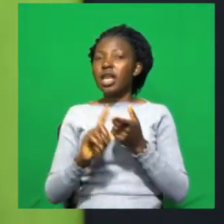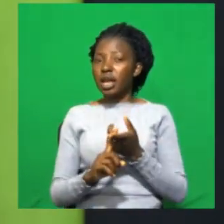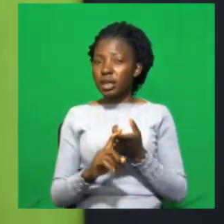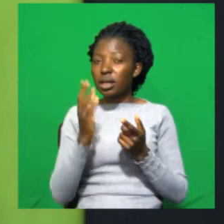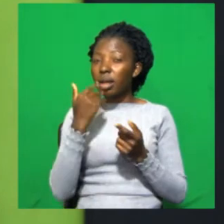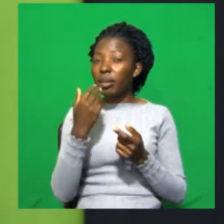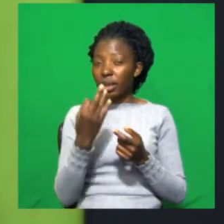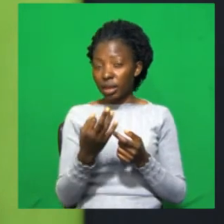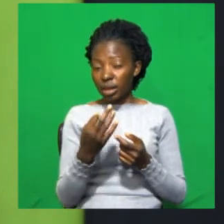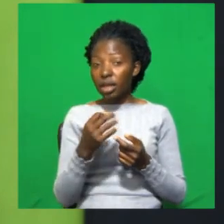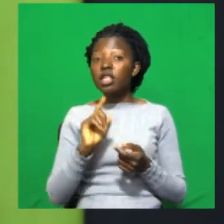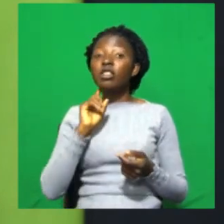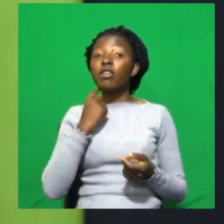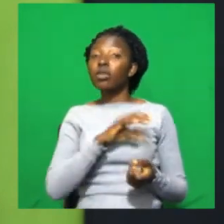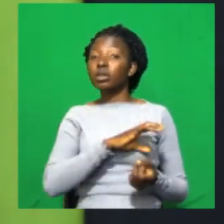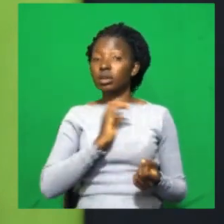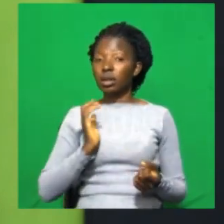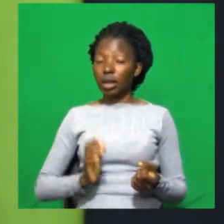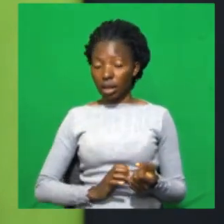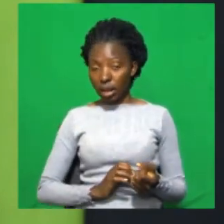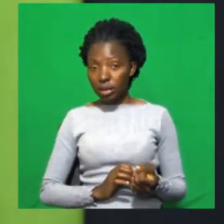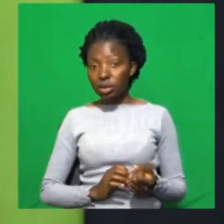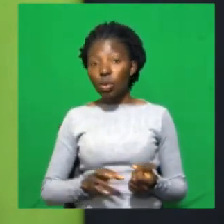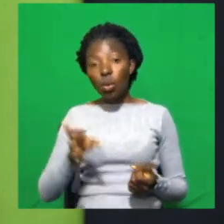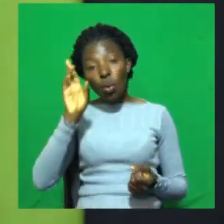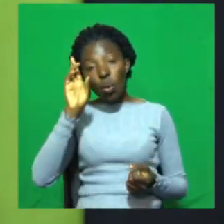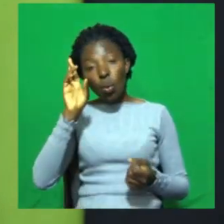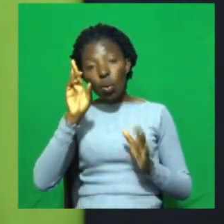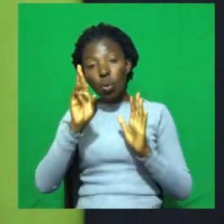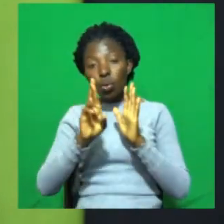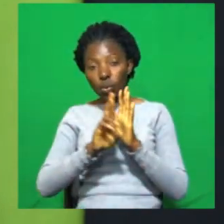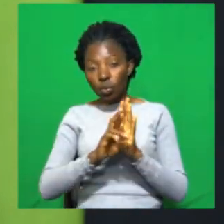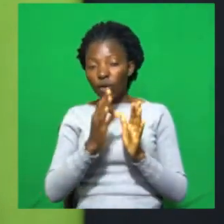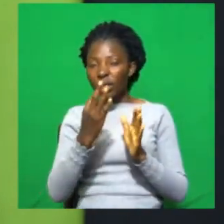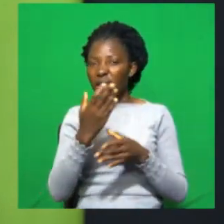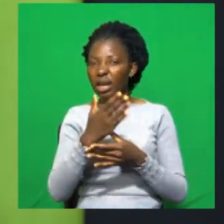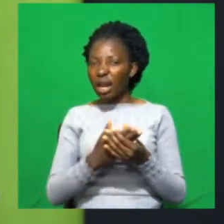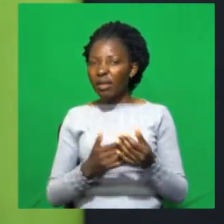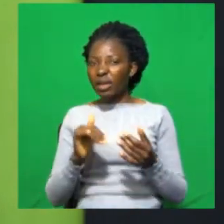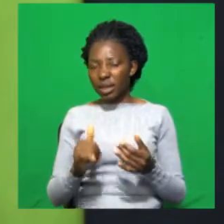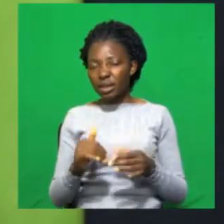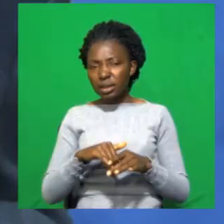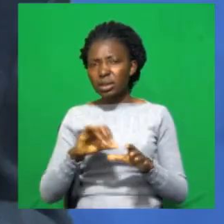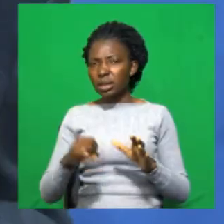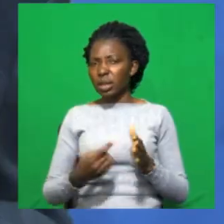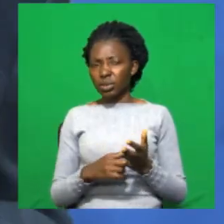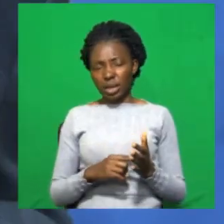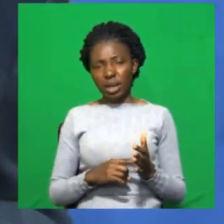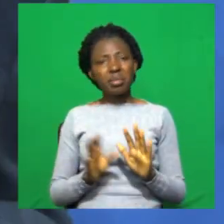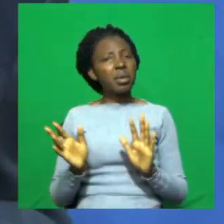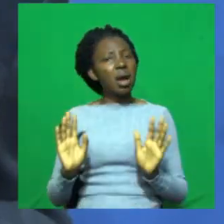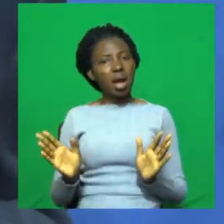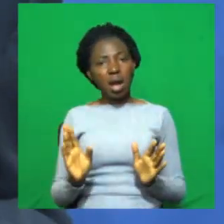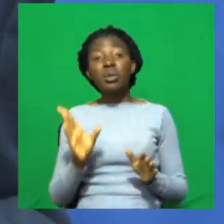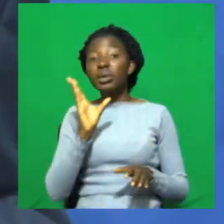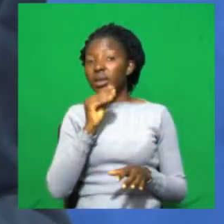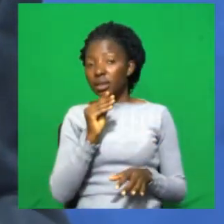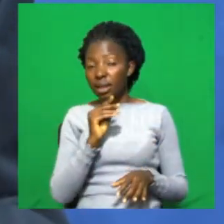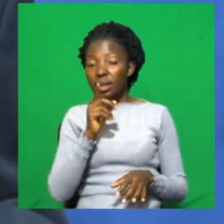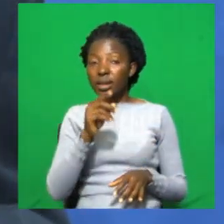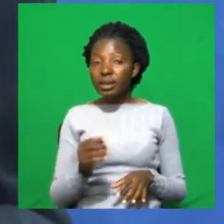panapa Antikristu uyu achatonga here kwe3.5 years ari kuJerusarema. Pe3.5 years tati kudi